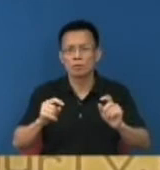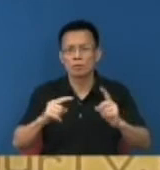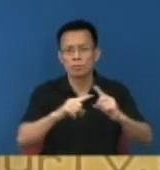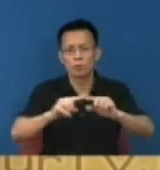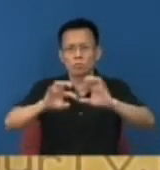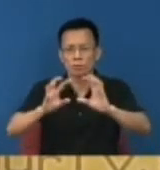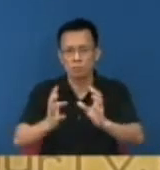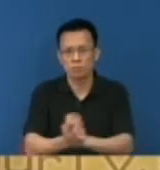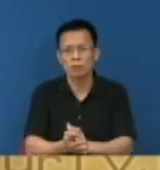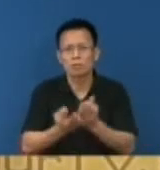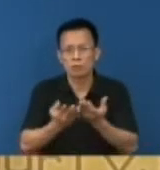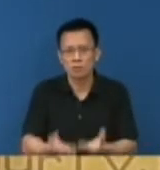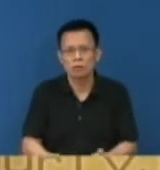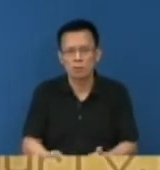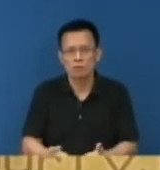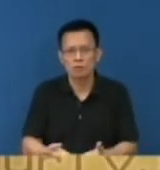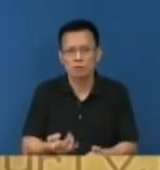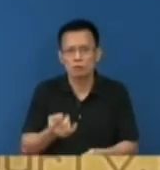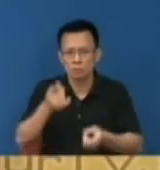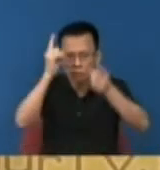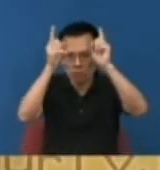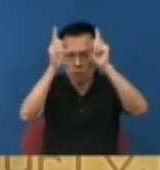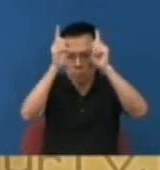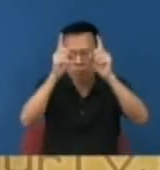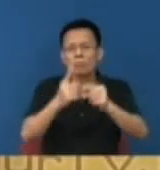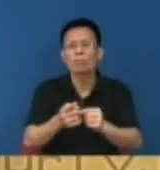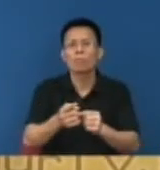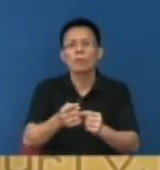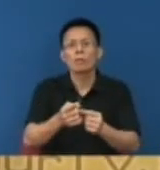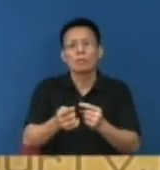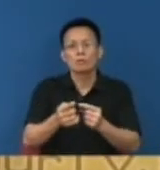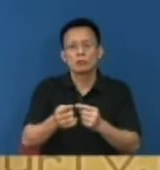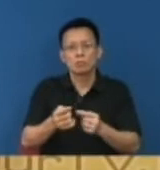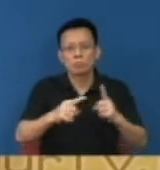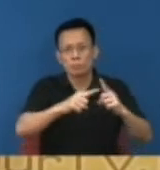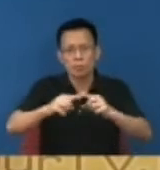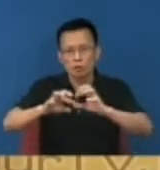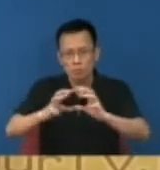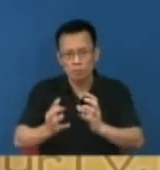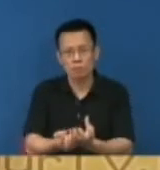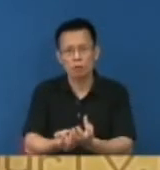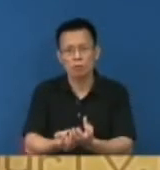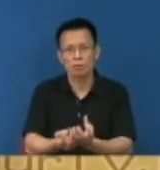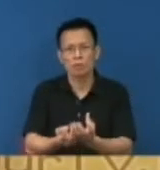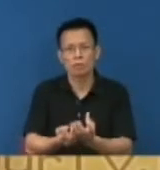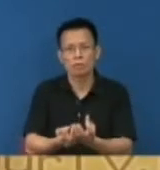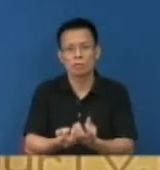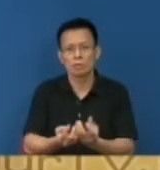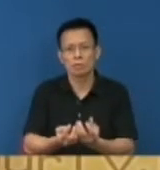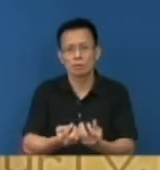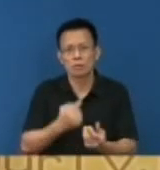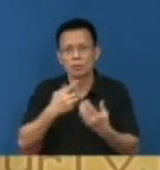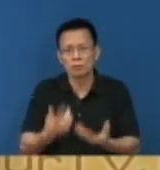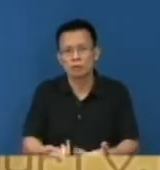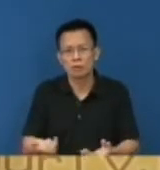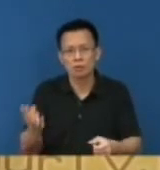在現在是這麼蛇，民主黨是要在這個遞